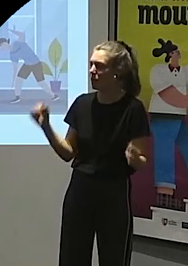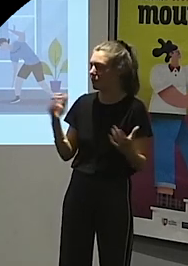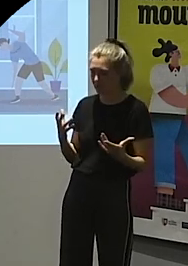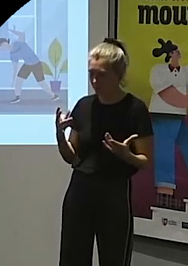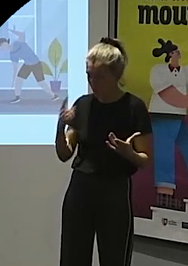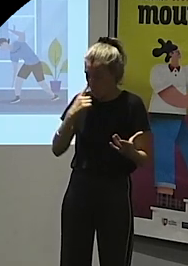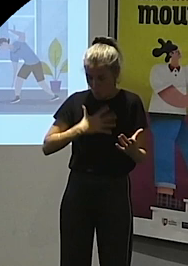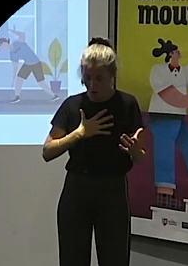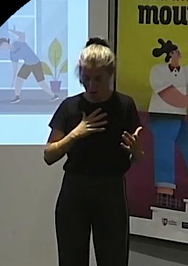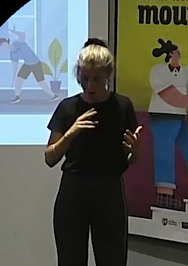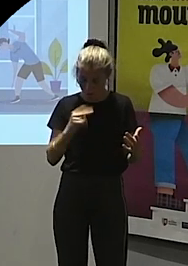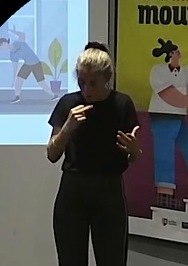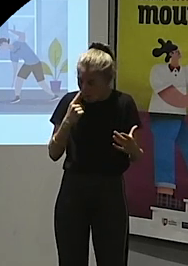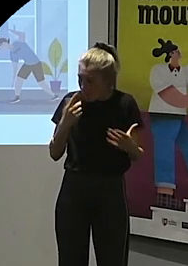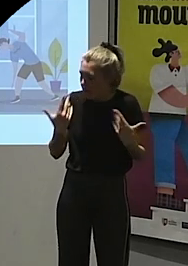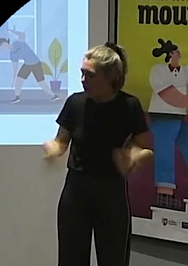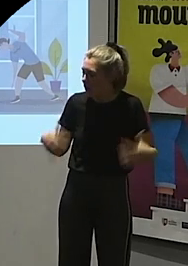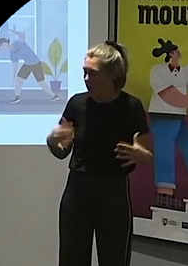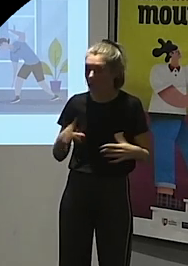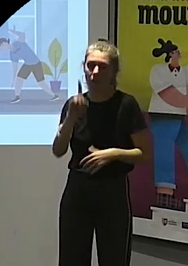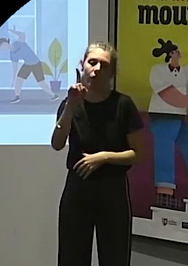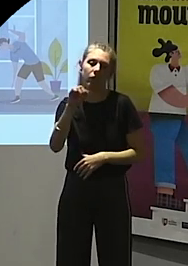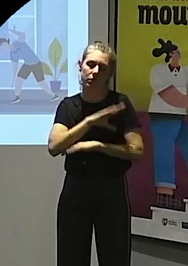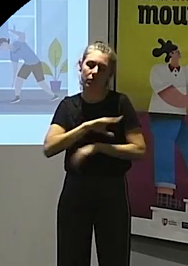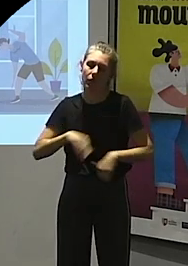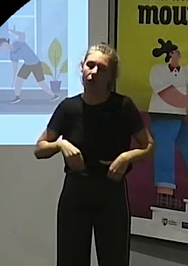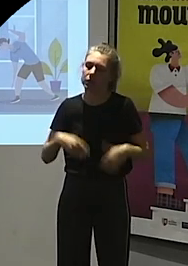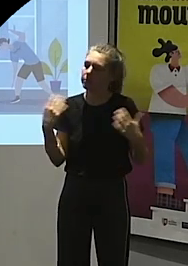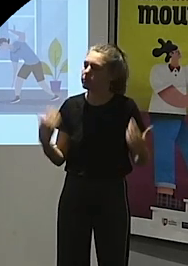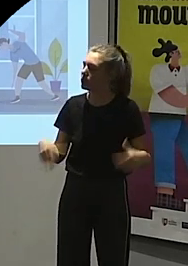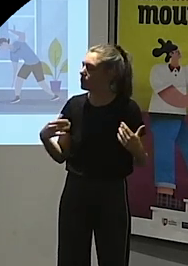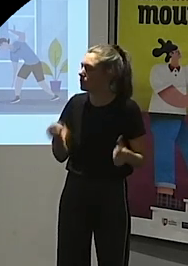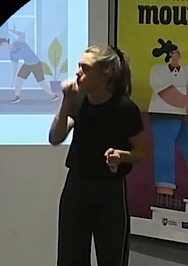du moins pour moi. Et alors, je vais terminer par la cerise sur le gâteau.